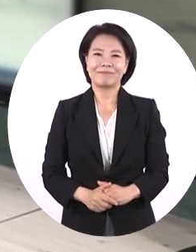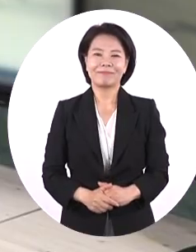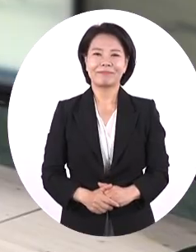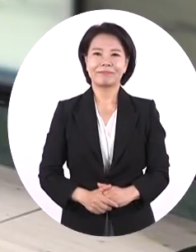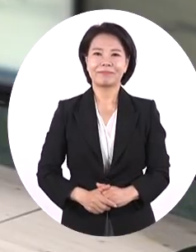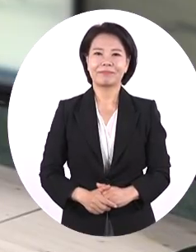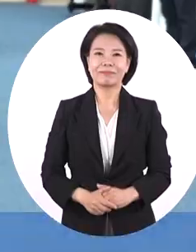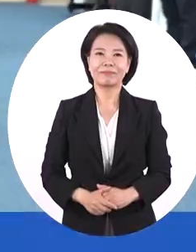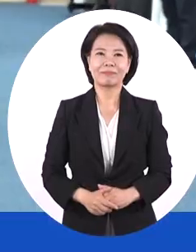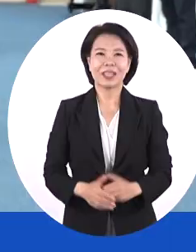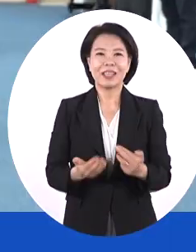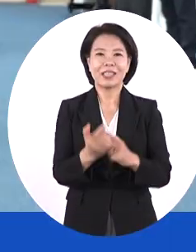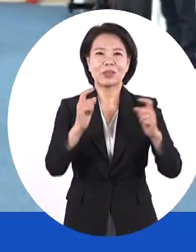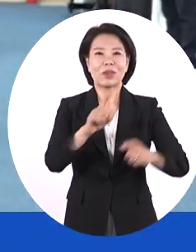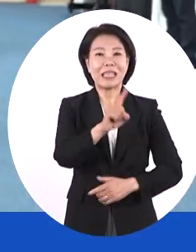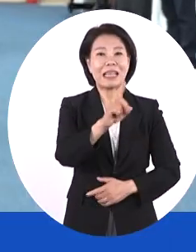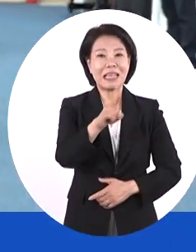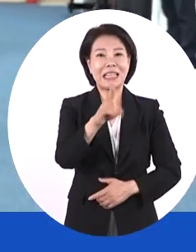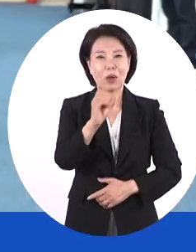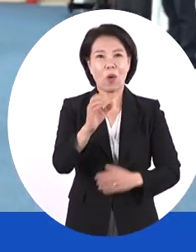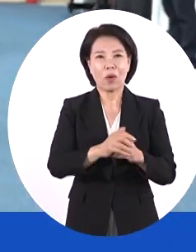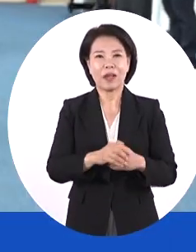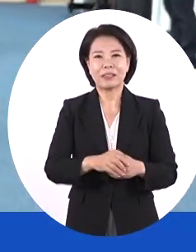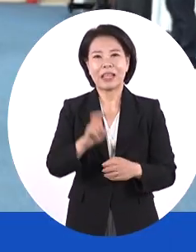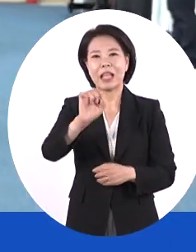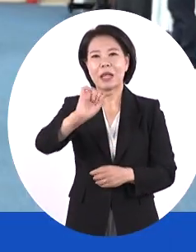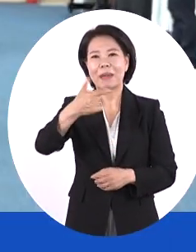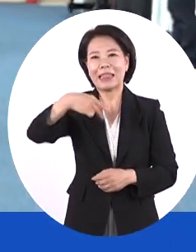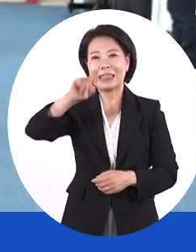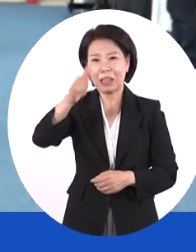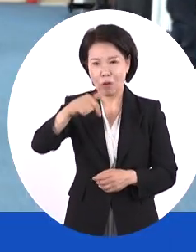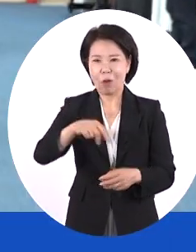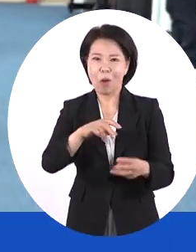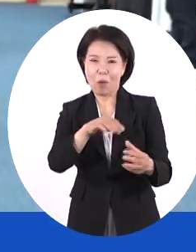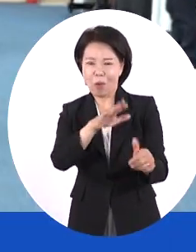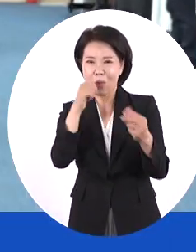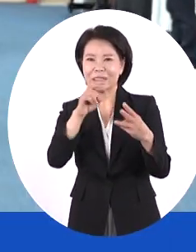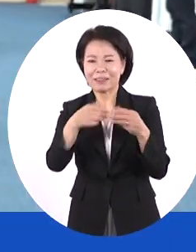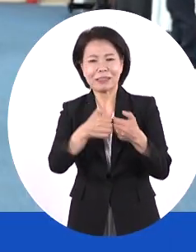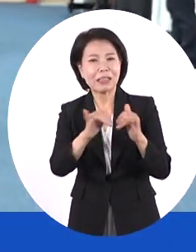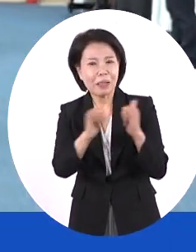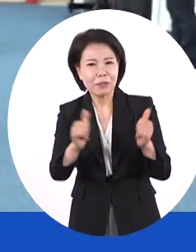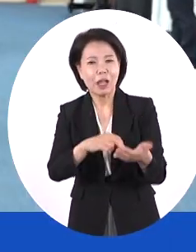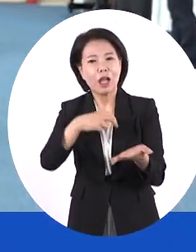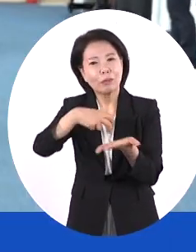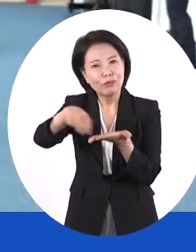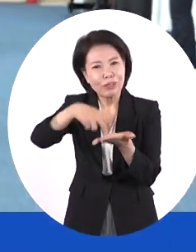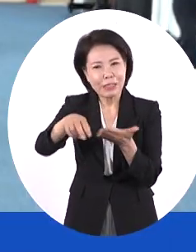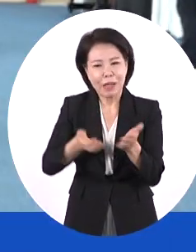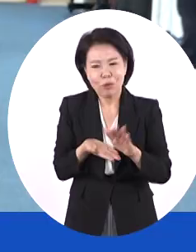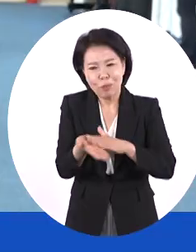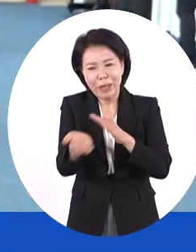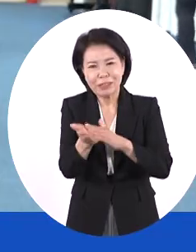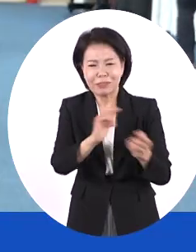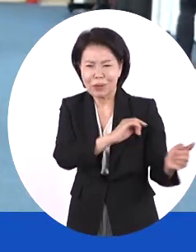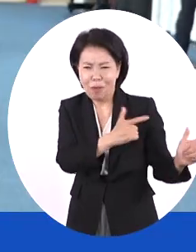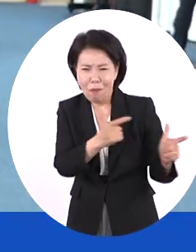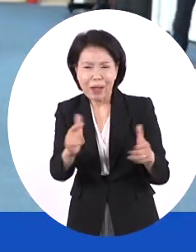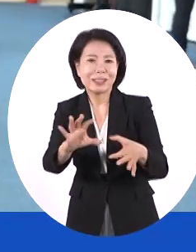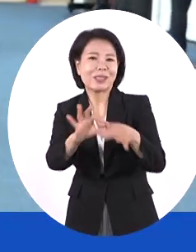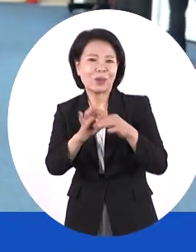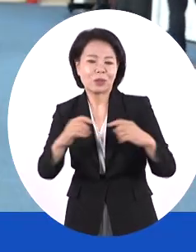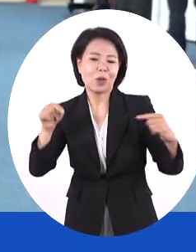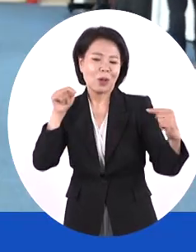계획입니다. 제주 120 만더콜센터 상담사들은 앞으로도 문자와 팩스 등 다양한